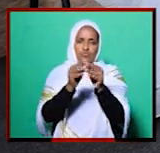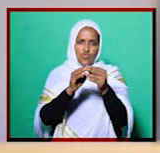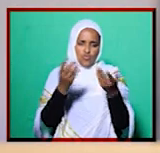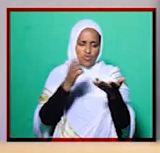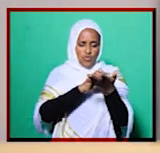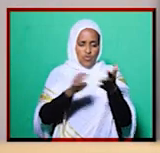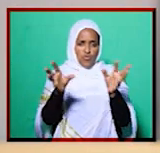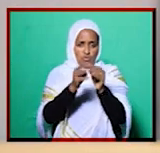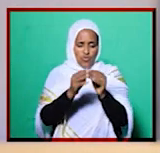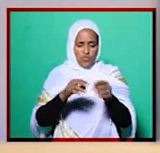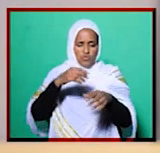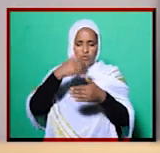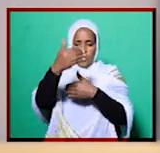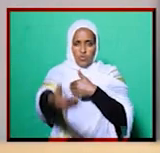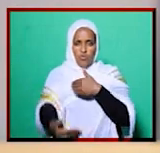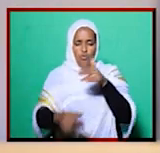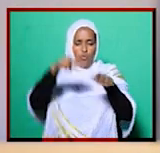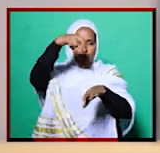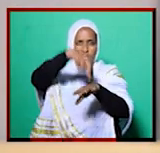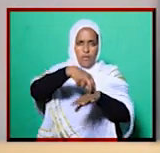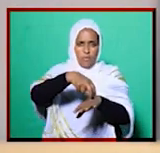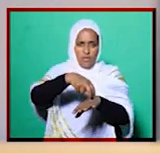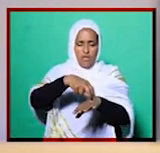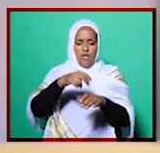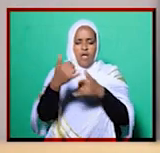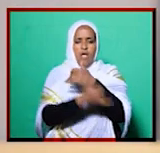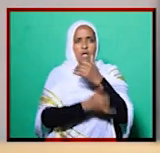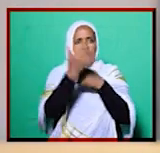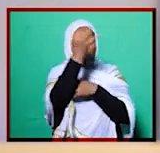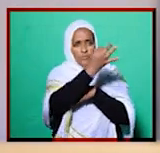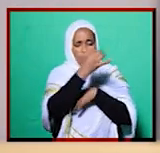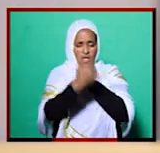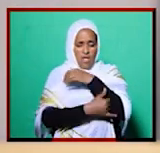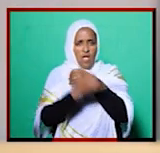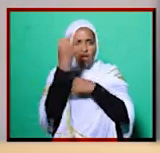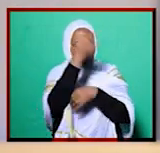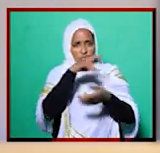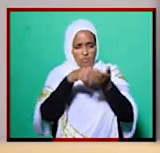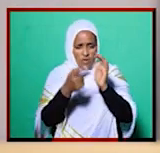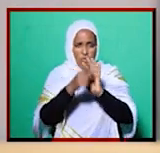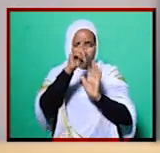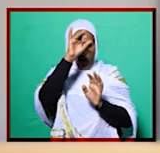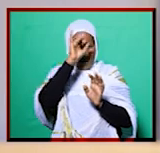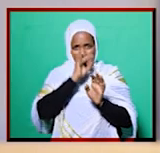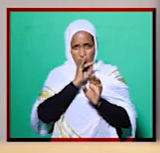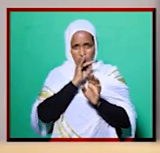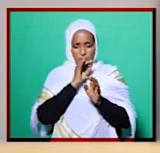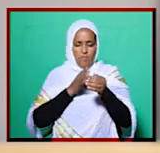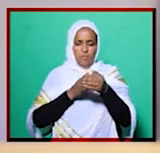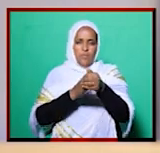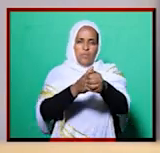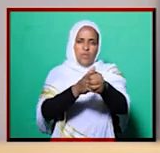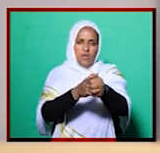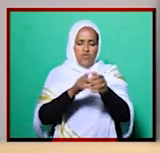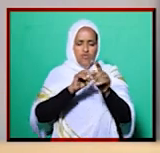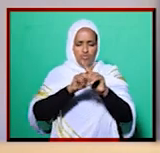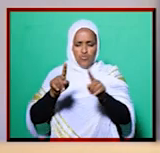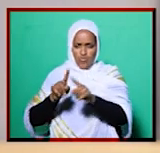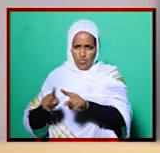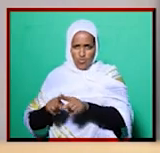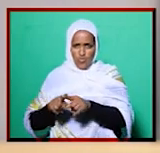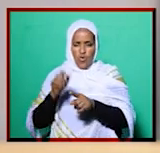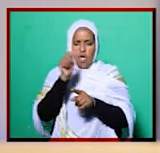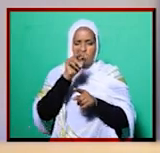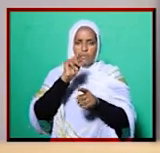ክርስቲያን፣ ከአጥቢያ ቤተ ክርስቲያን ደግሞ ወደ ወረዳ ቤተ ክህነት፣ ከወረዳ ቤተ ክህነት ወደ መንበረ ጵጵስና፣ ከመንበረ ጵጵስና ወደ ቋሚ ሲኖዶስ፣